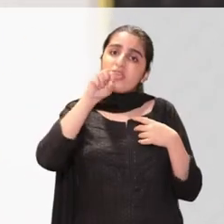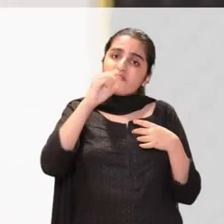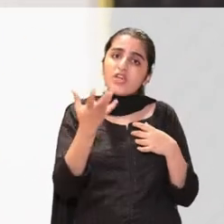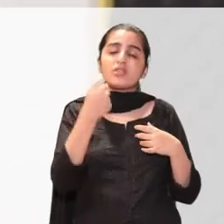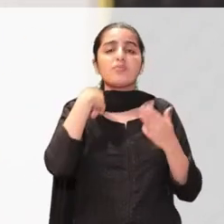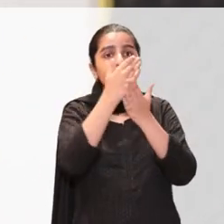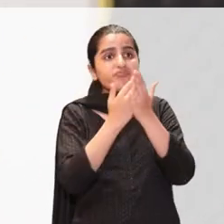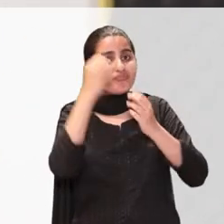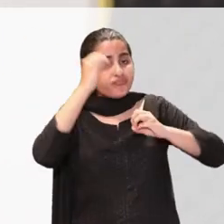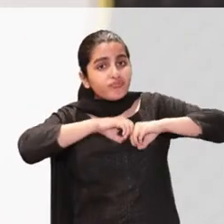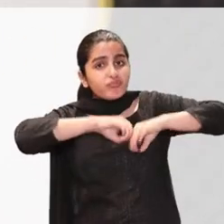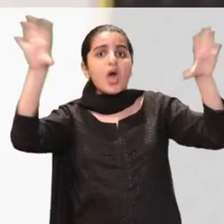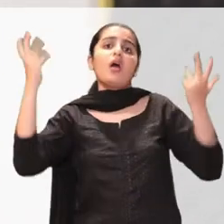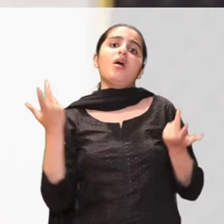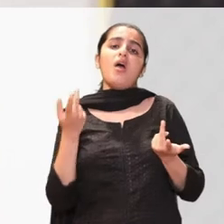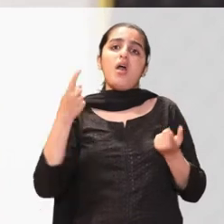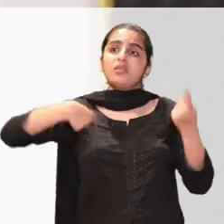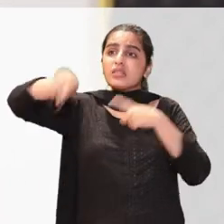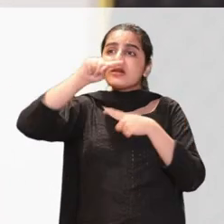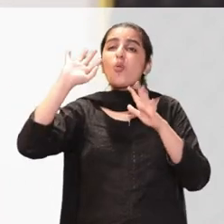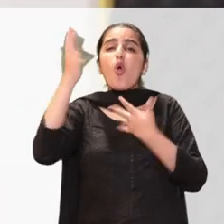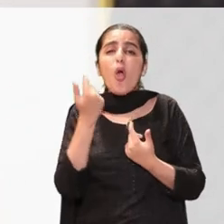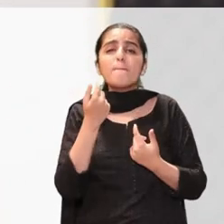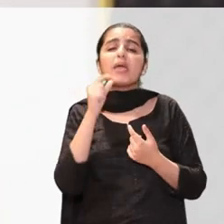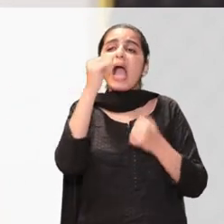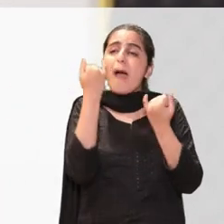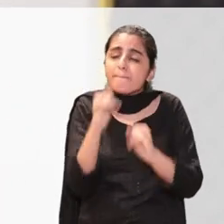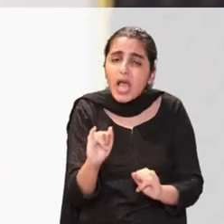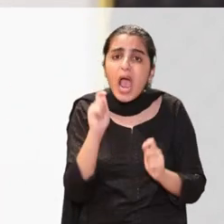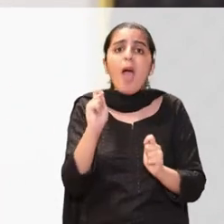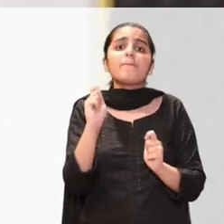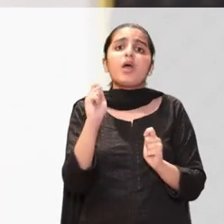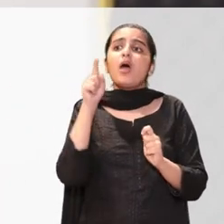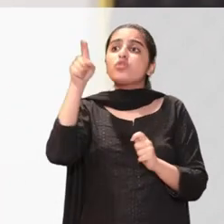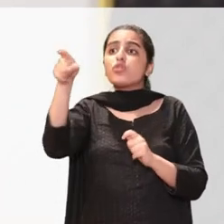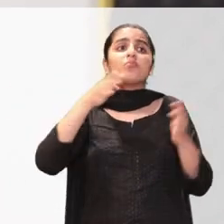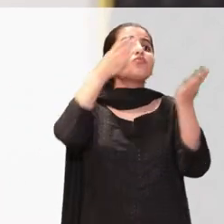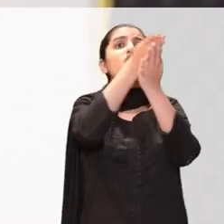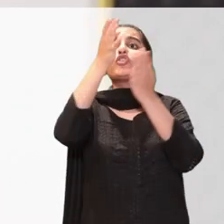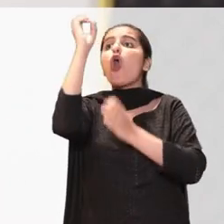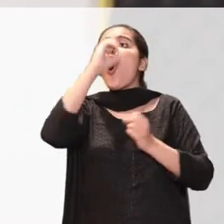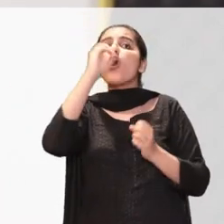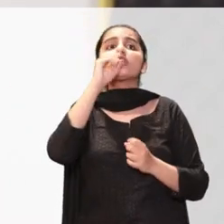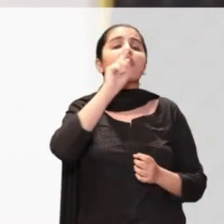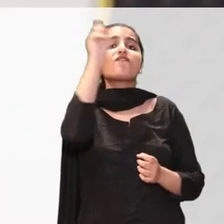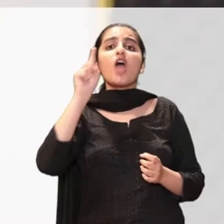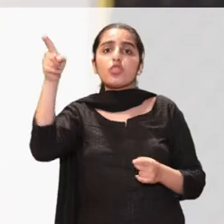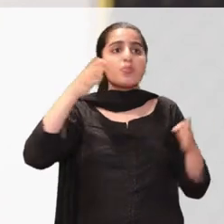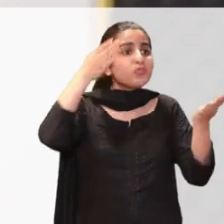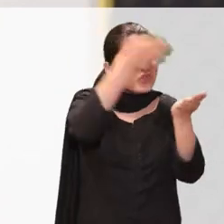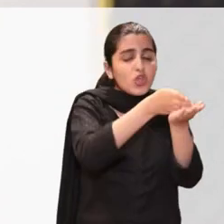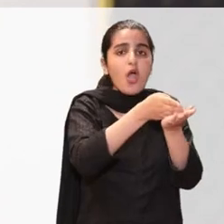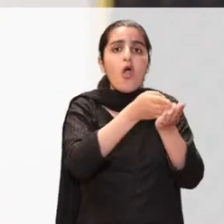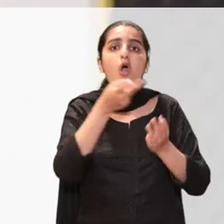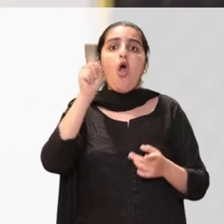इधर हैं जहां पर आप जाकर अ फ्री लीगल एड ले सकते हैं या फिर आप जाकर हेल्प सी कर सकते हैं या आप जाकर वहां पर आपका मस्सा